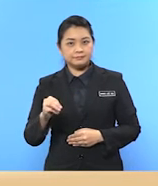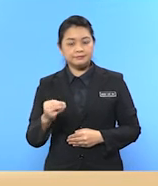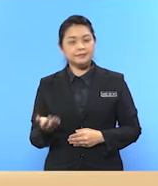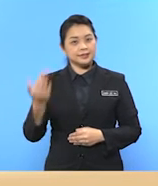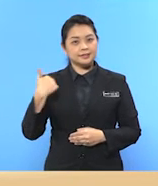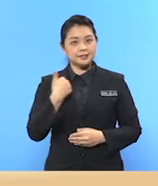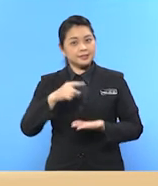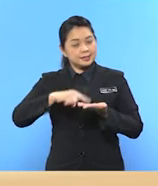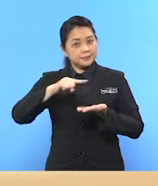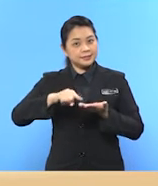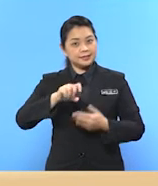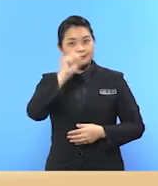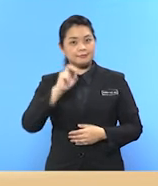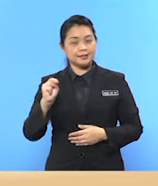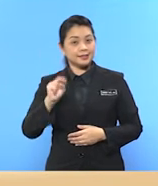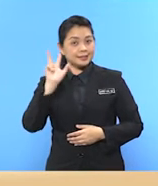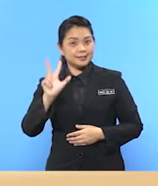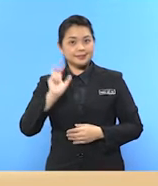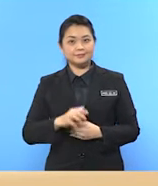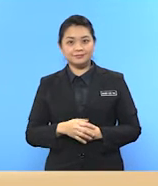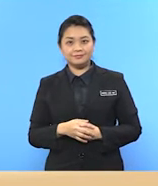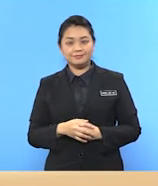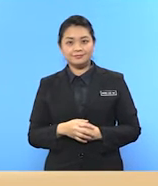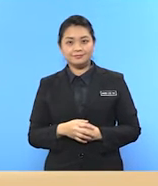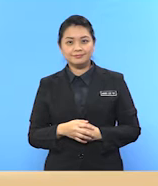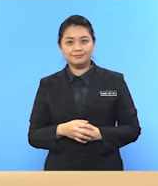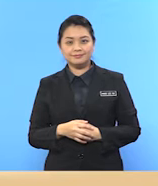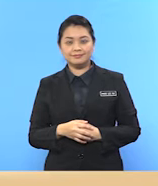Murid-murid, mari kita semak pula soalan yang ketiga.